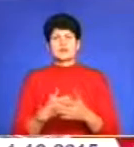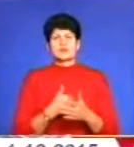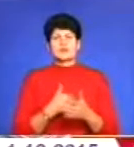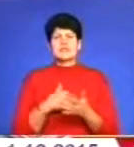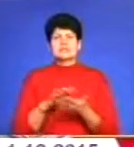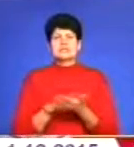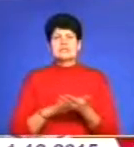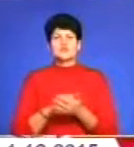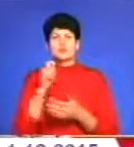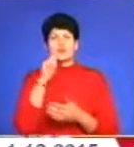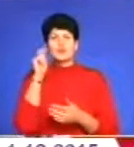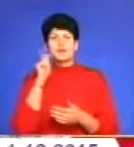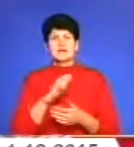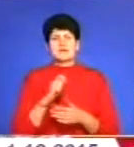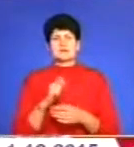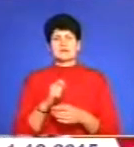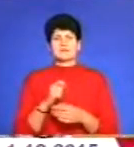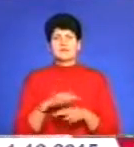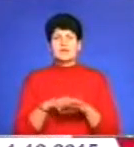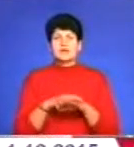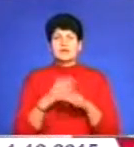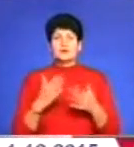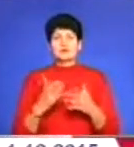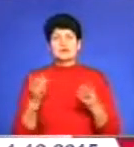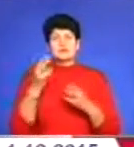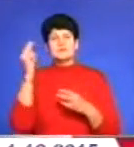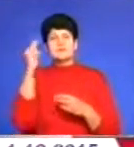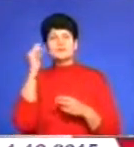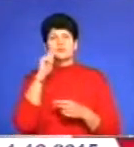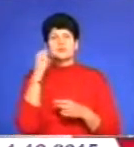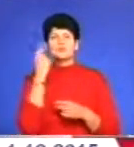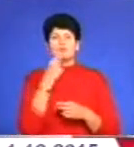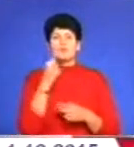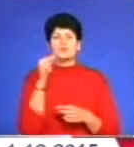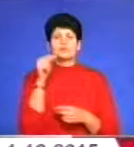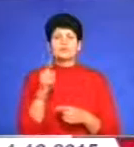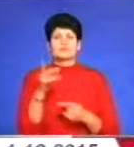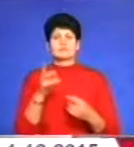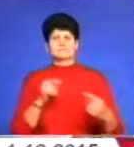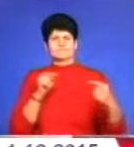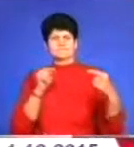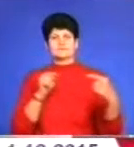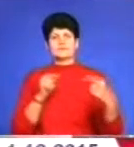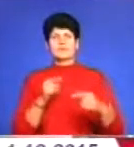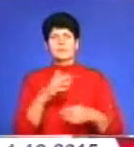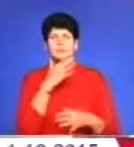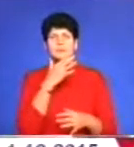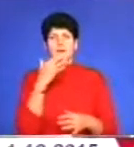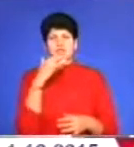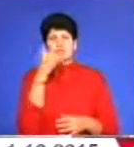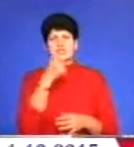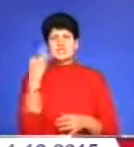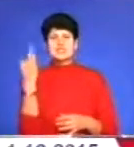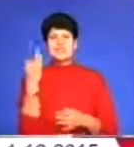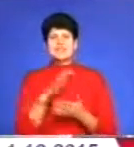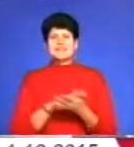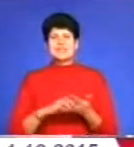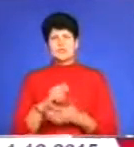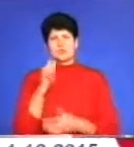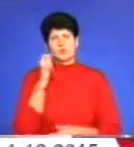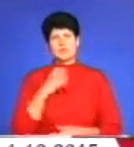знищення українців як етносу. Це те, що вивчення української мови – це те, що ми можемо протиставити цій багаторічній історії нищення